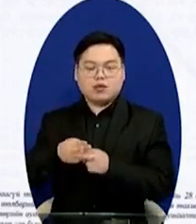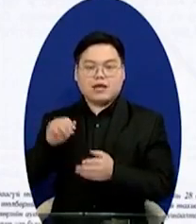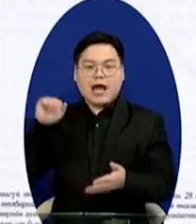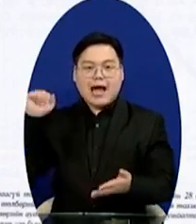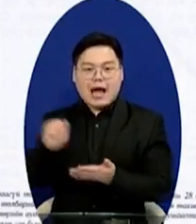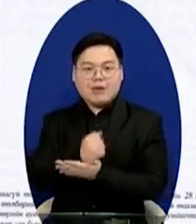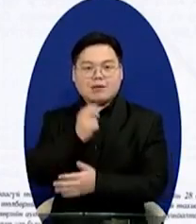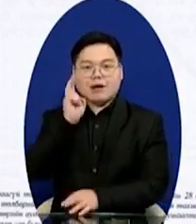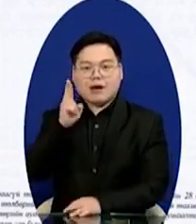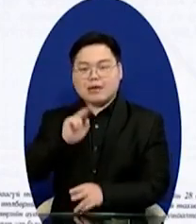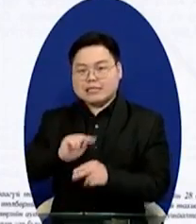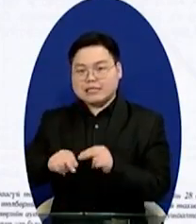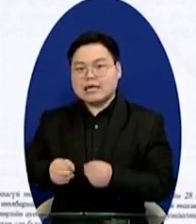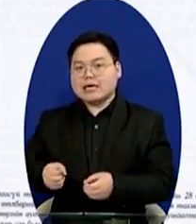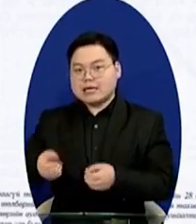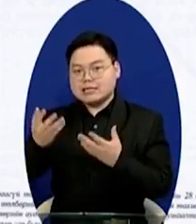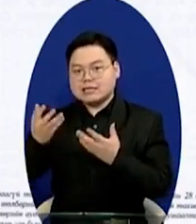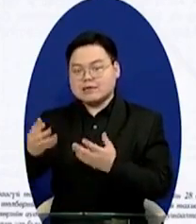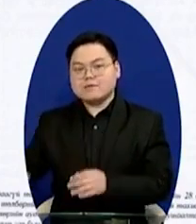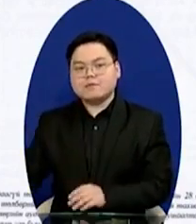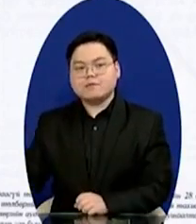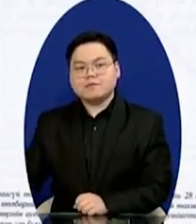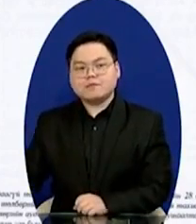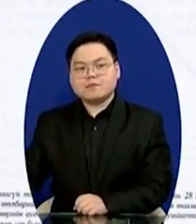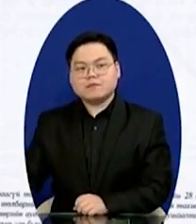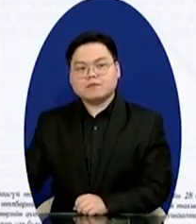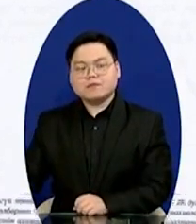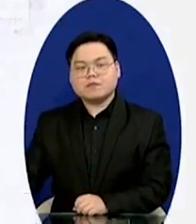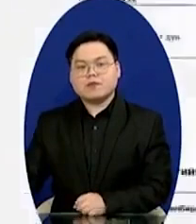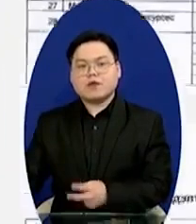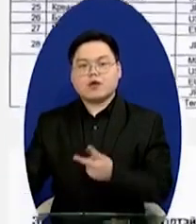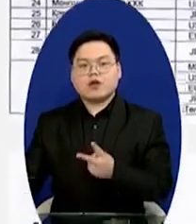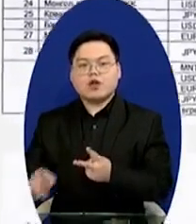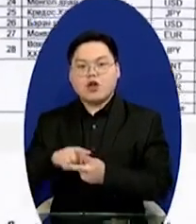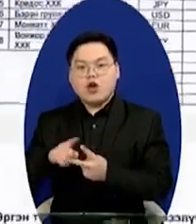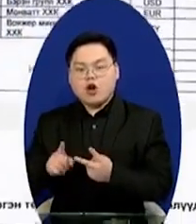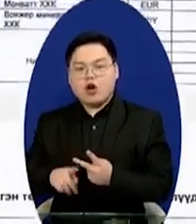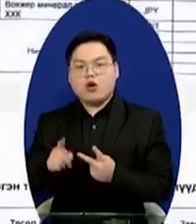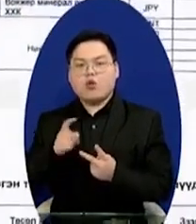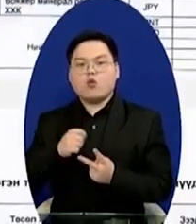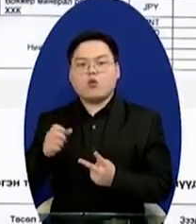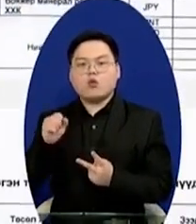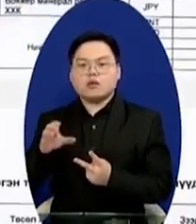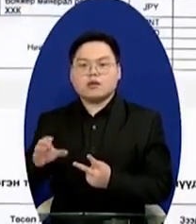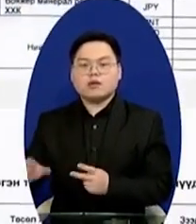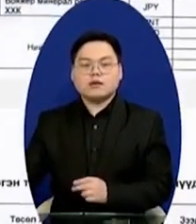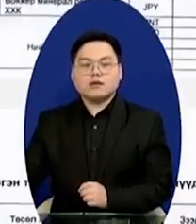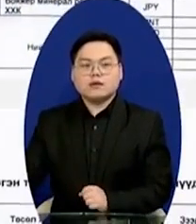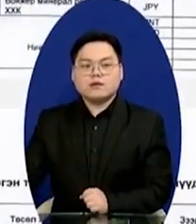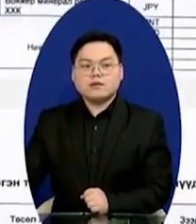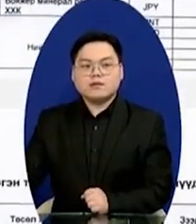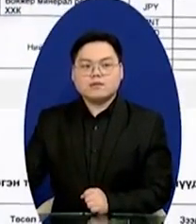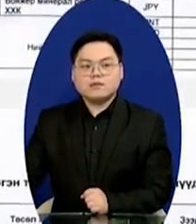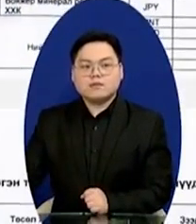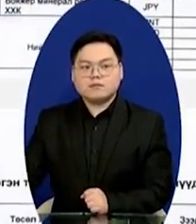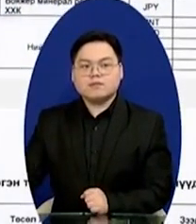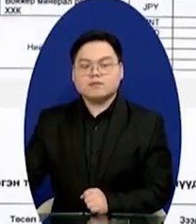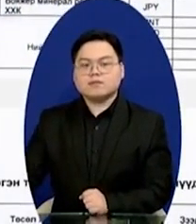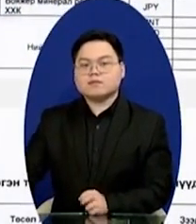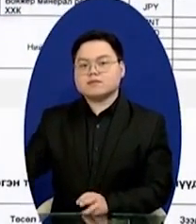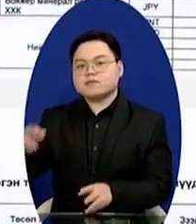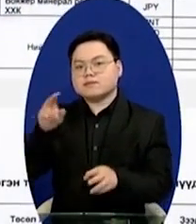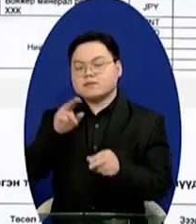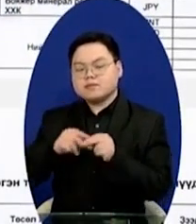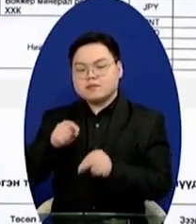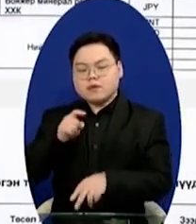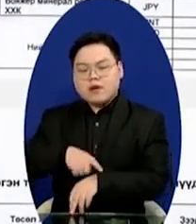За дүгэлтийн 10 эсхийг 2-р хуудсыг гаргаарай. За ингээд шаардлага хүрэх шаардлагадаа